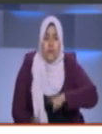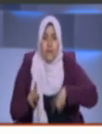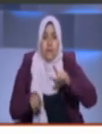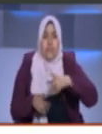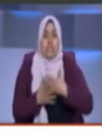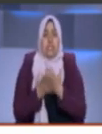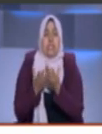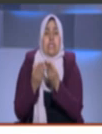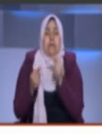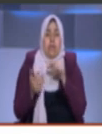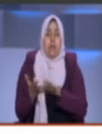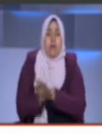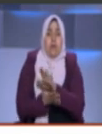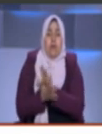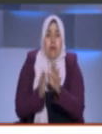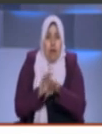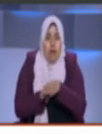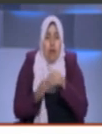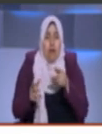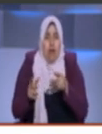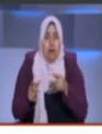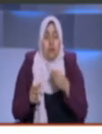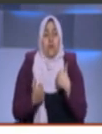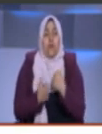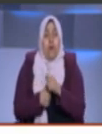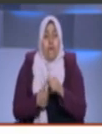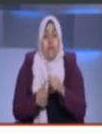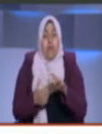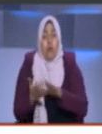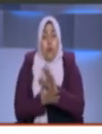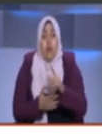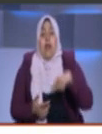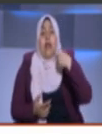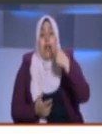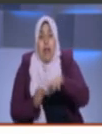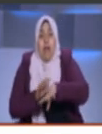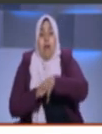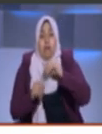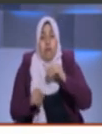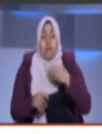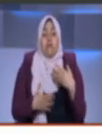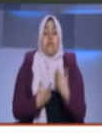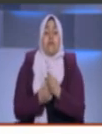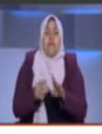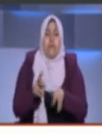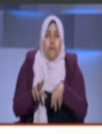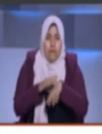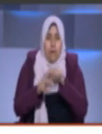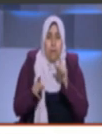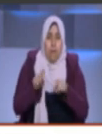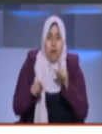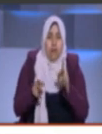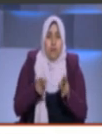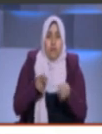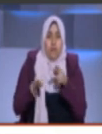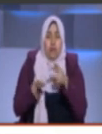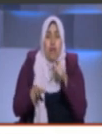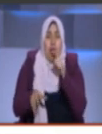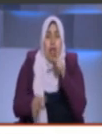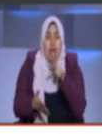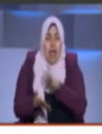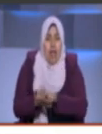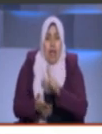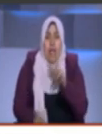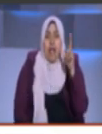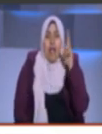كثير من الامور حدثت وكثير من الامور تحدث، وكانت هناك بعض من الفيديوهات للاسف الشديد الغير حقيقيه والاخبار غير